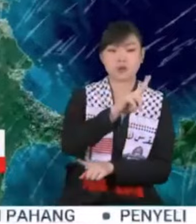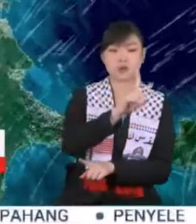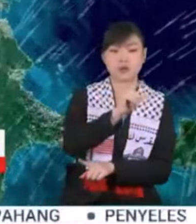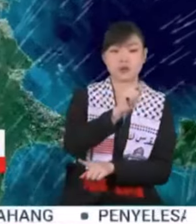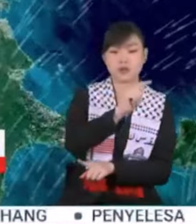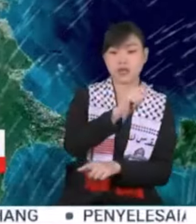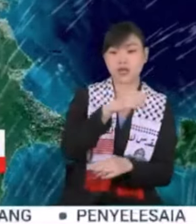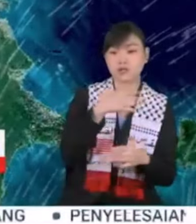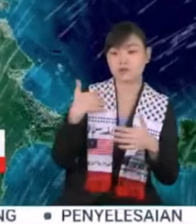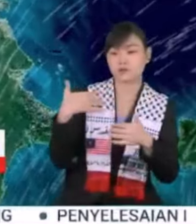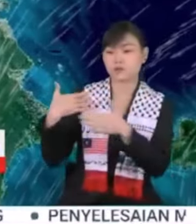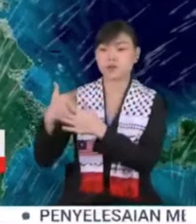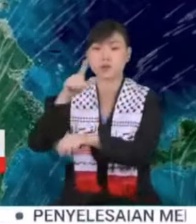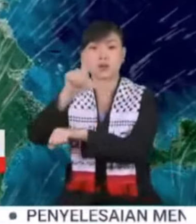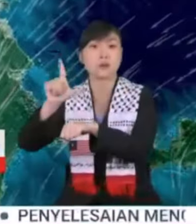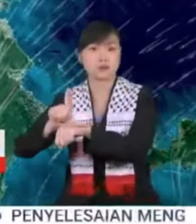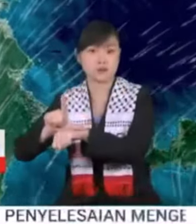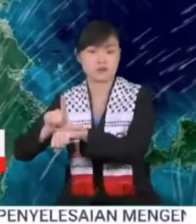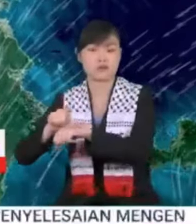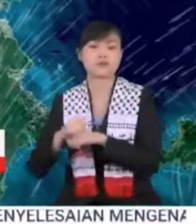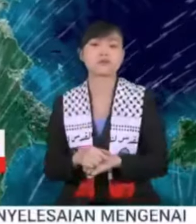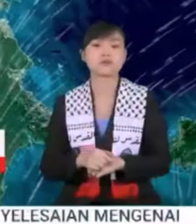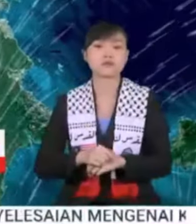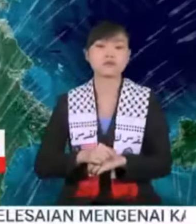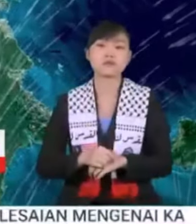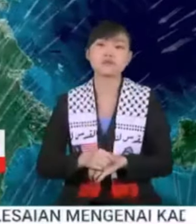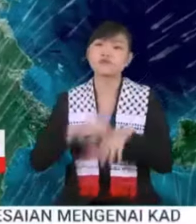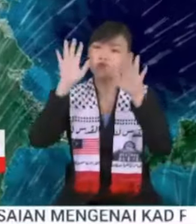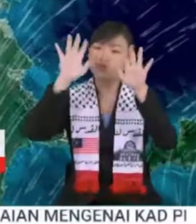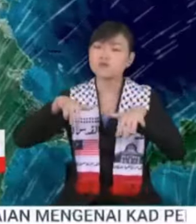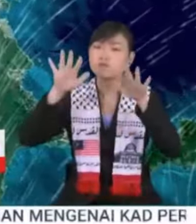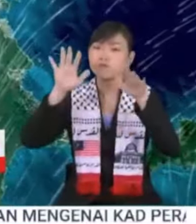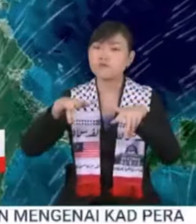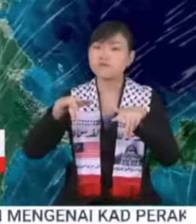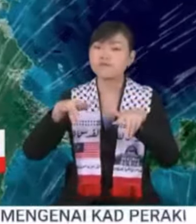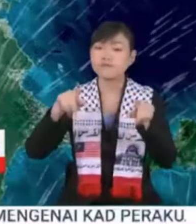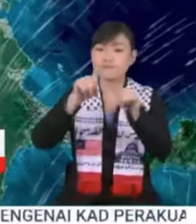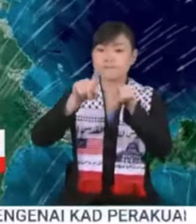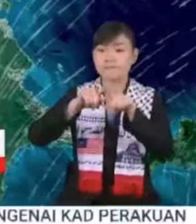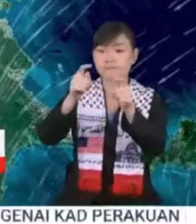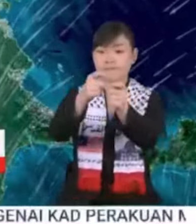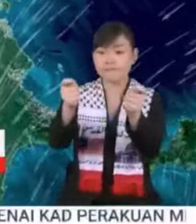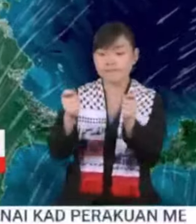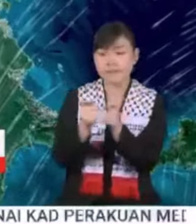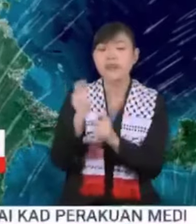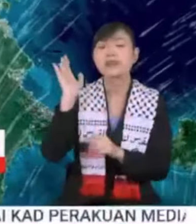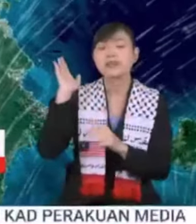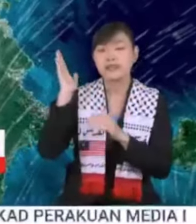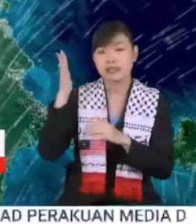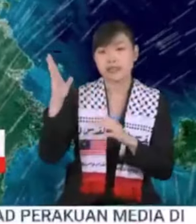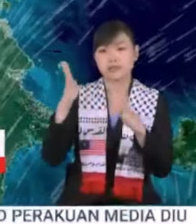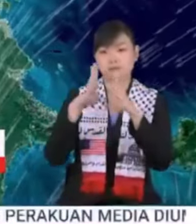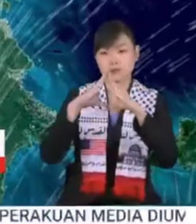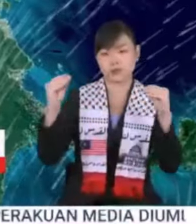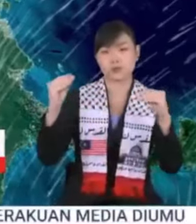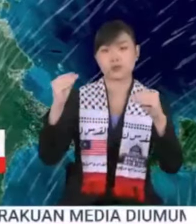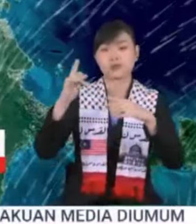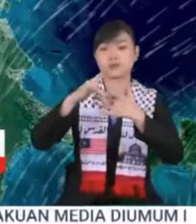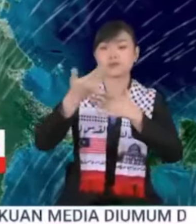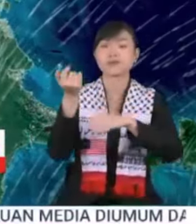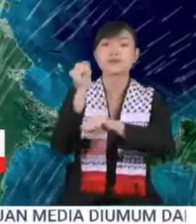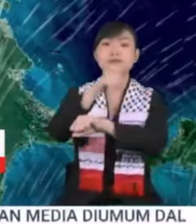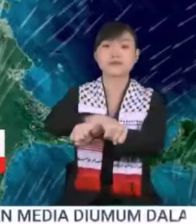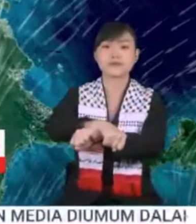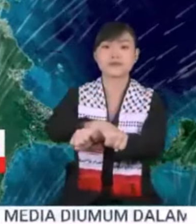ke wilayah Persekutuan Labuan. Cuaca ribut petir untuk kebanyakan kawasan ini juga dijangka akan beransur reda menjelang awal malam. Begitu juga untuk